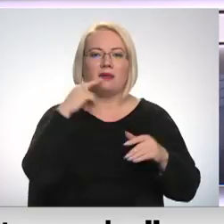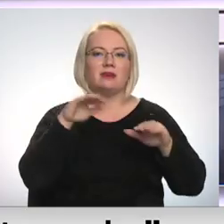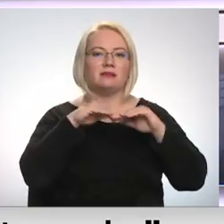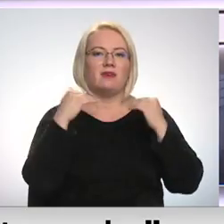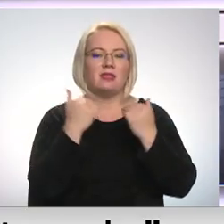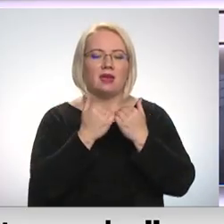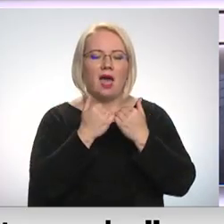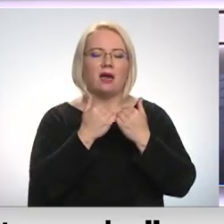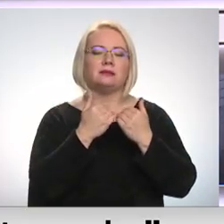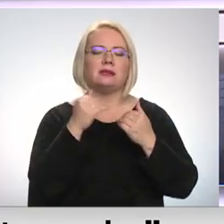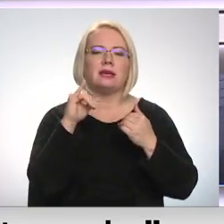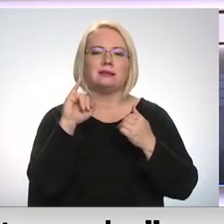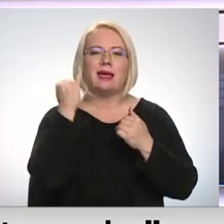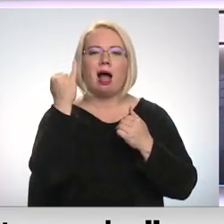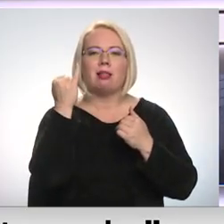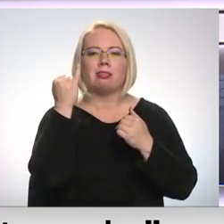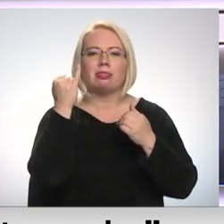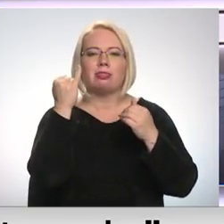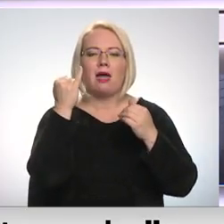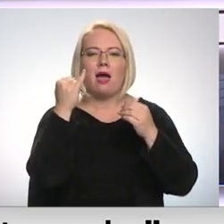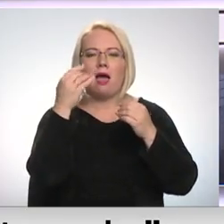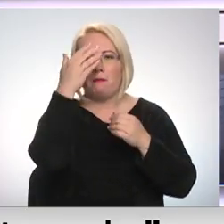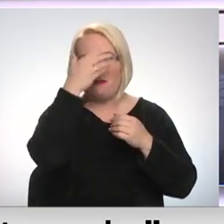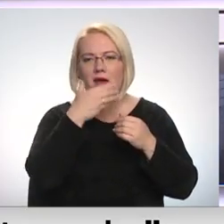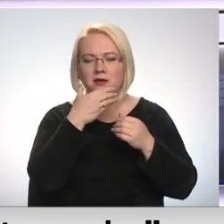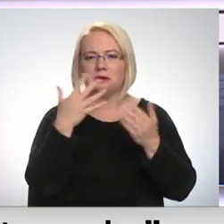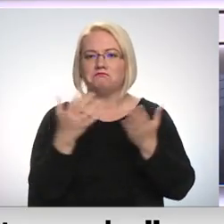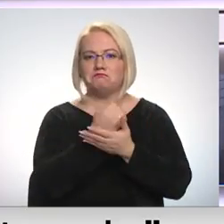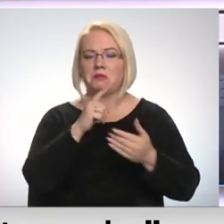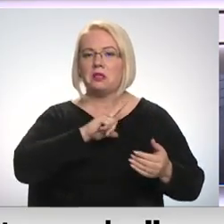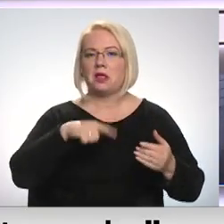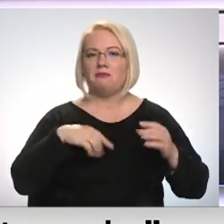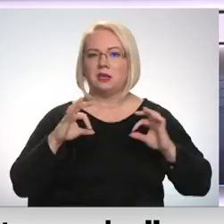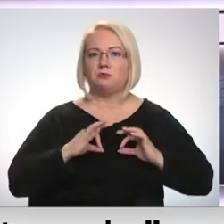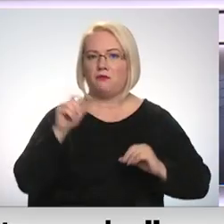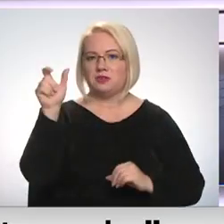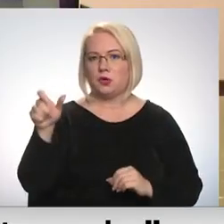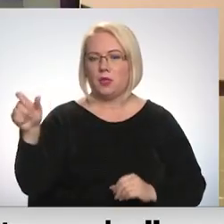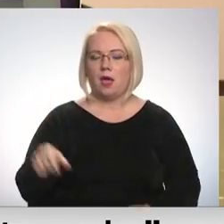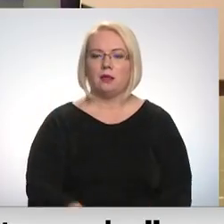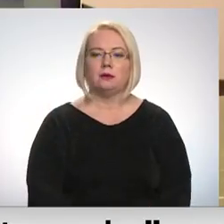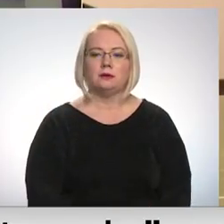teātra balvas Zelta maska nominācijām, ir tikuši vairāki Latvijas skatuves mākslas profesionāļi.